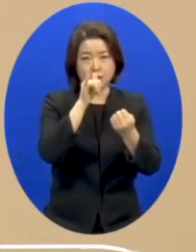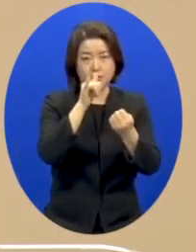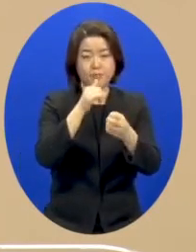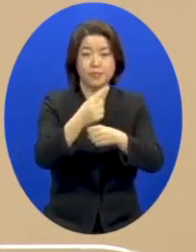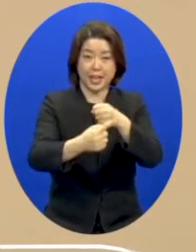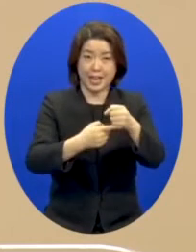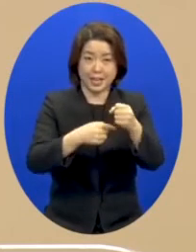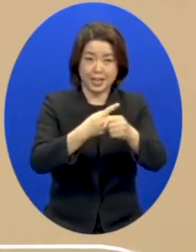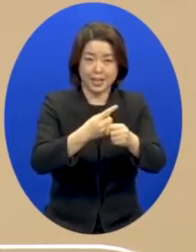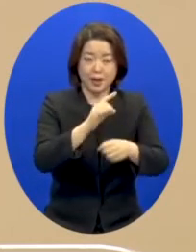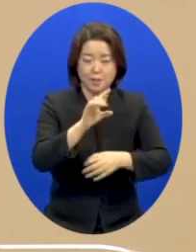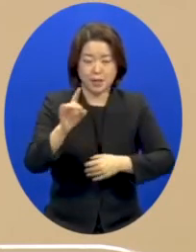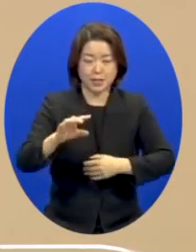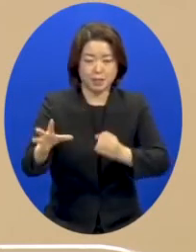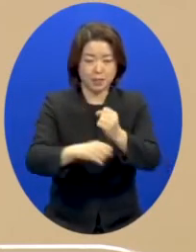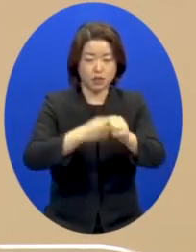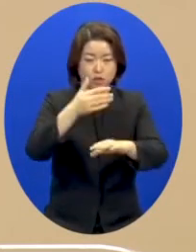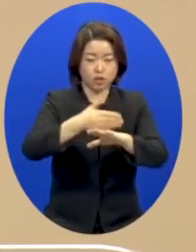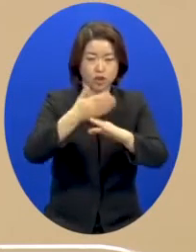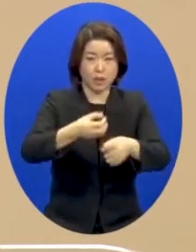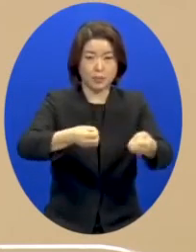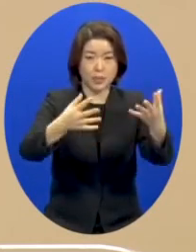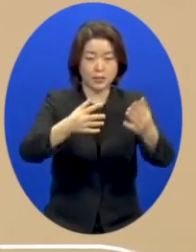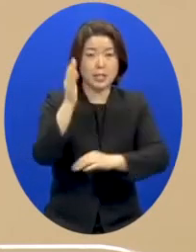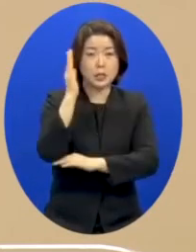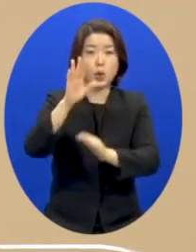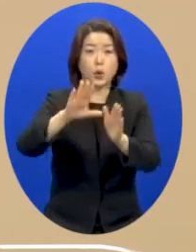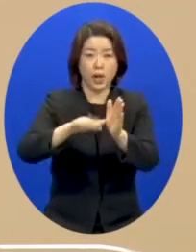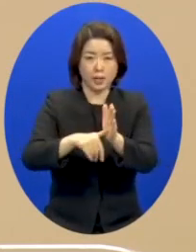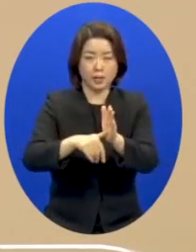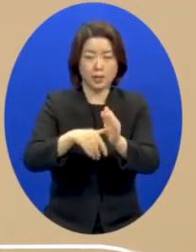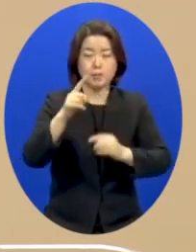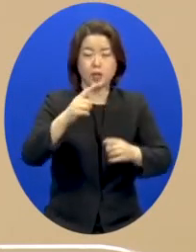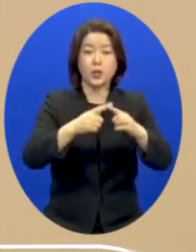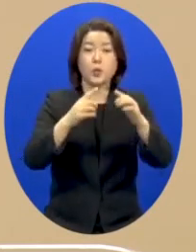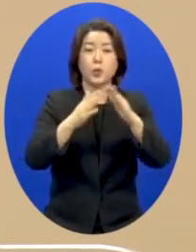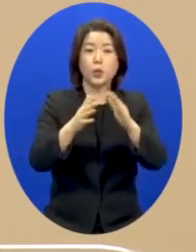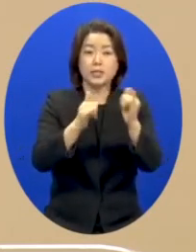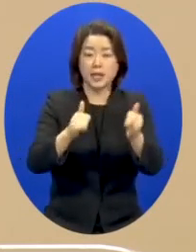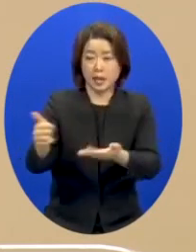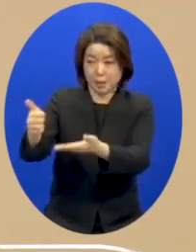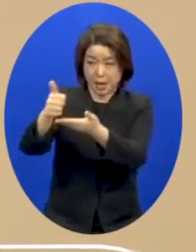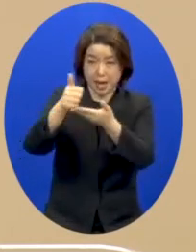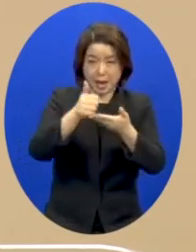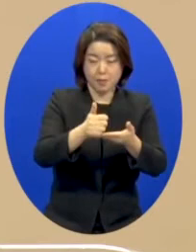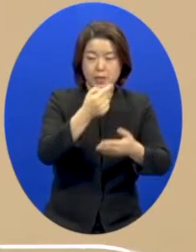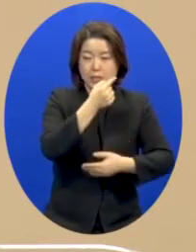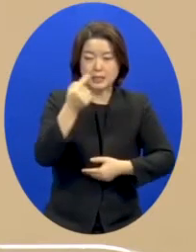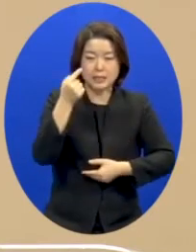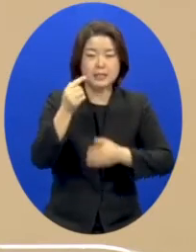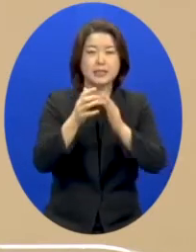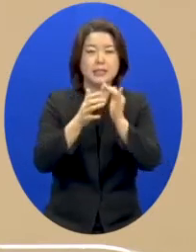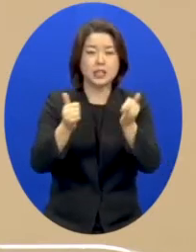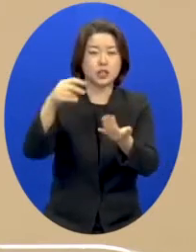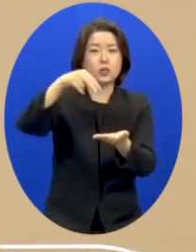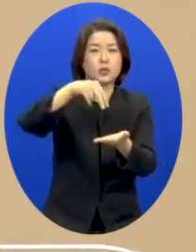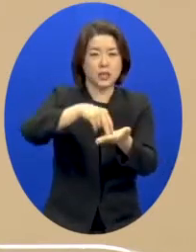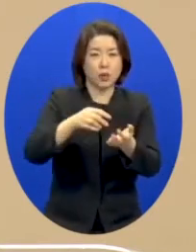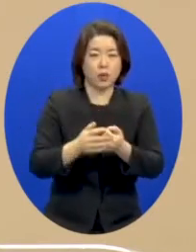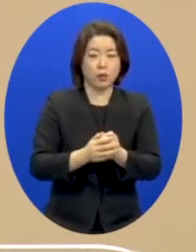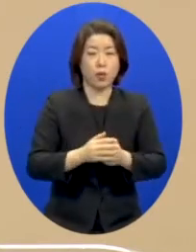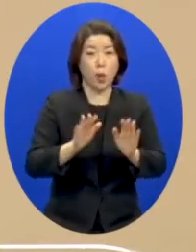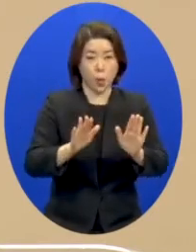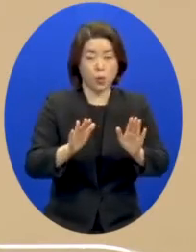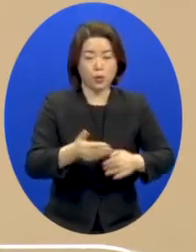해마다 추수감사절 설교를 할 때마다 그 교훈 한 분씩을 우리가 증인으로 세웁니다. 오늘도